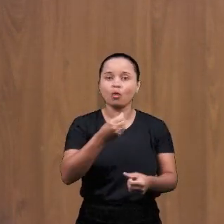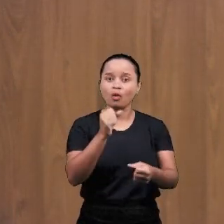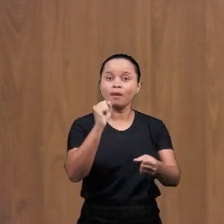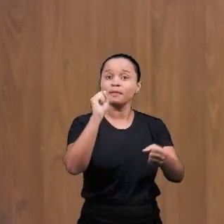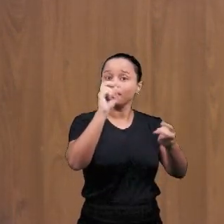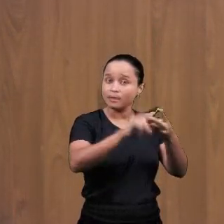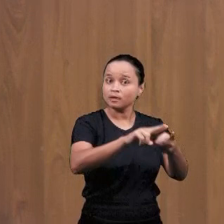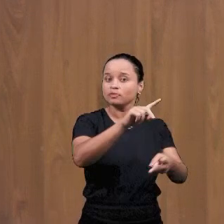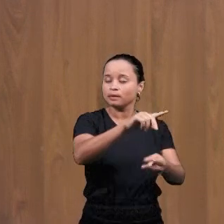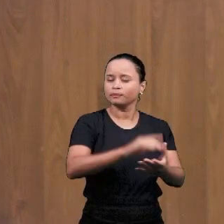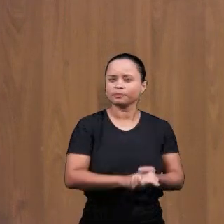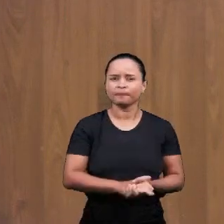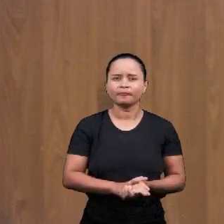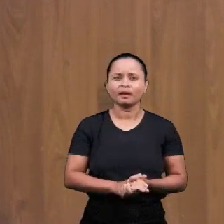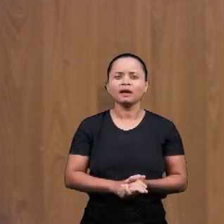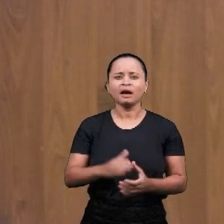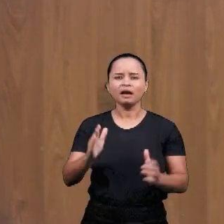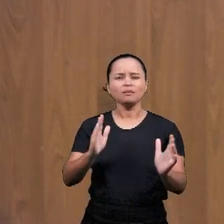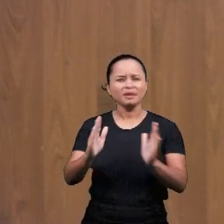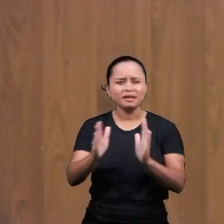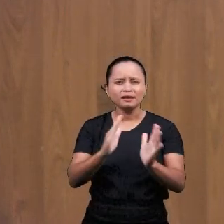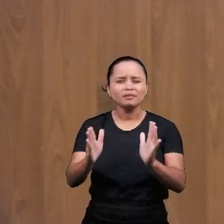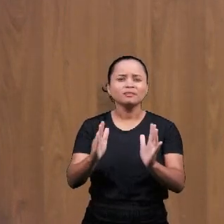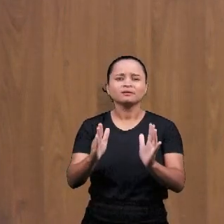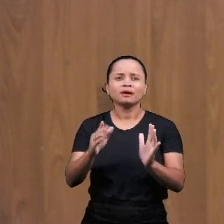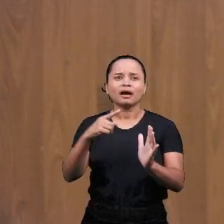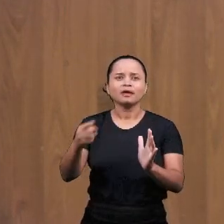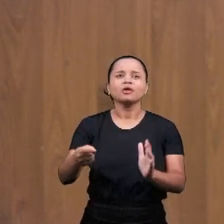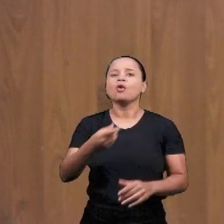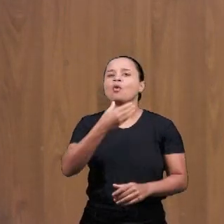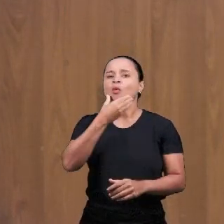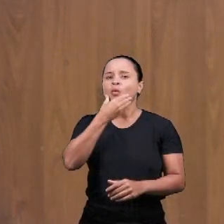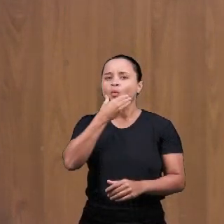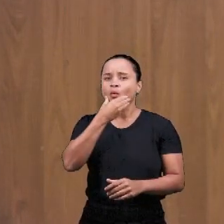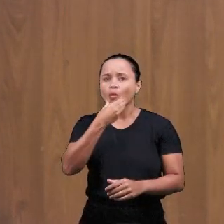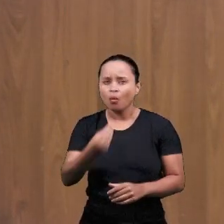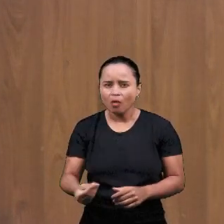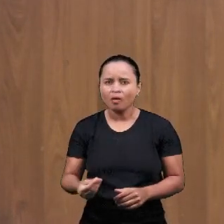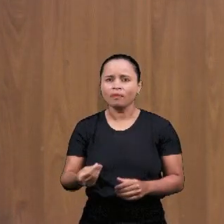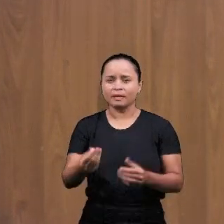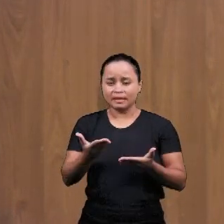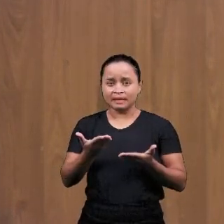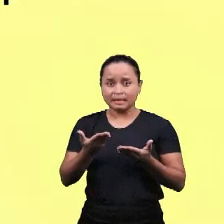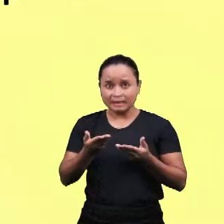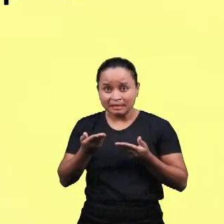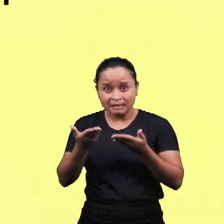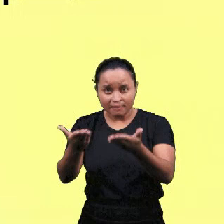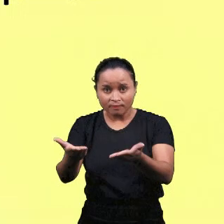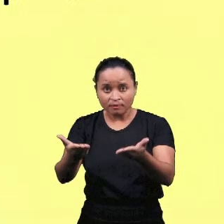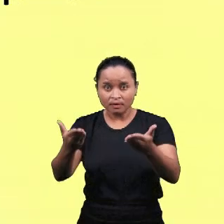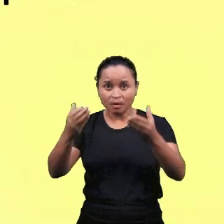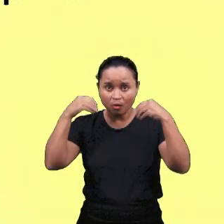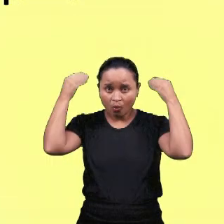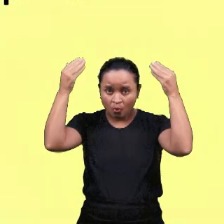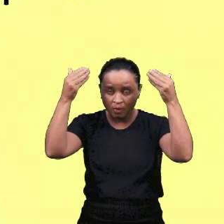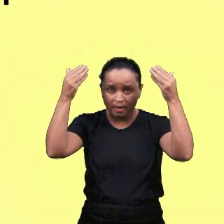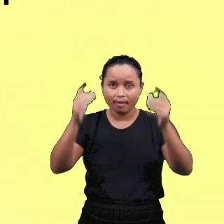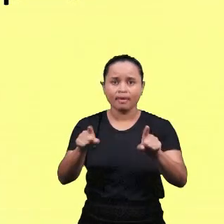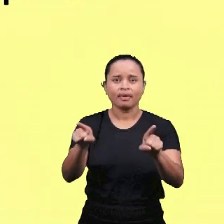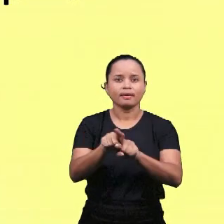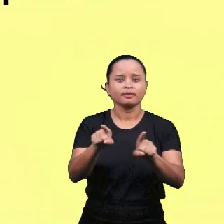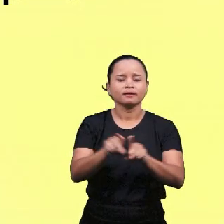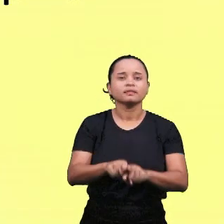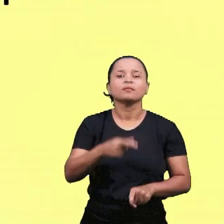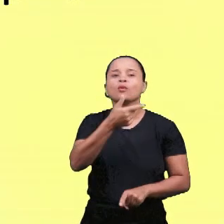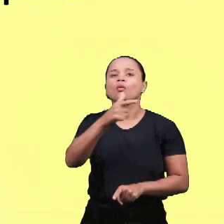les chansons et le panetier du roi ont été menés dans la prison. Et une nuit, les deux ont